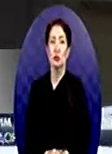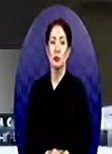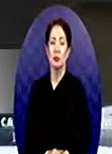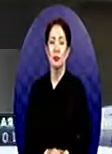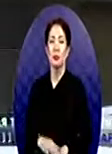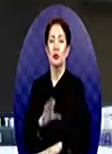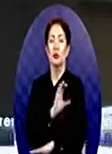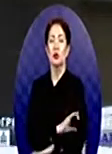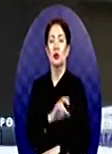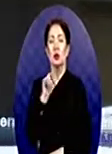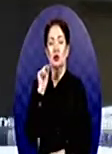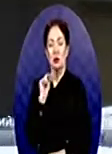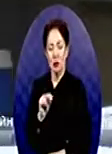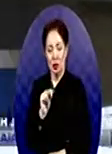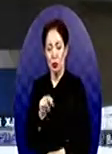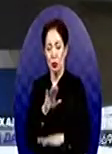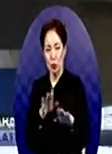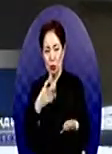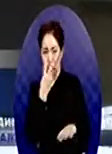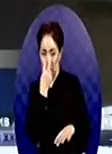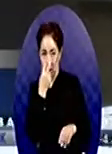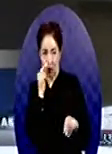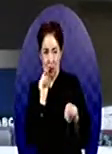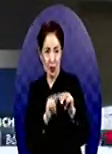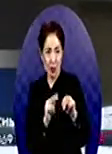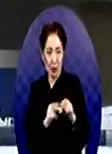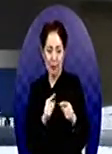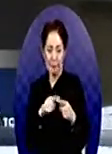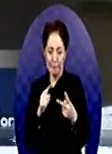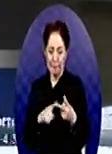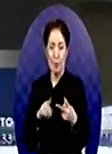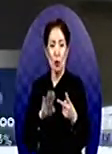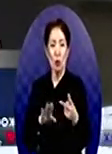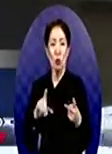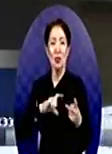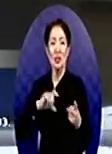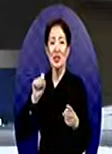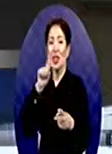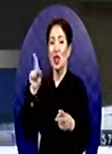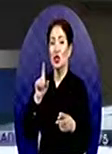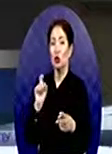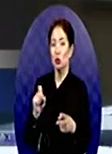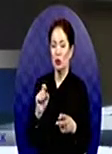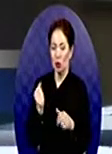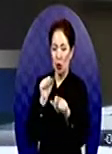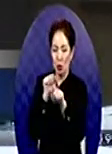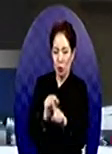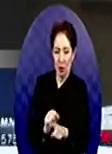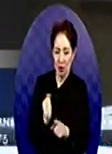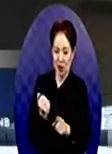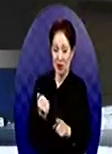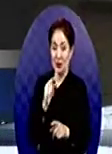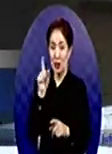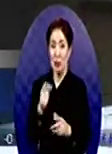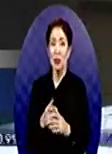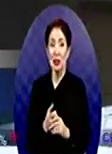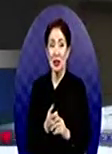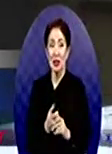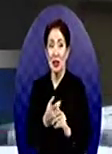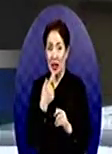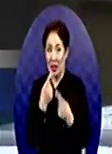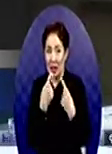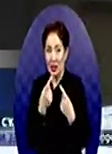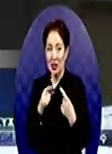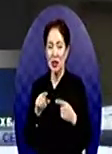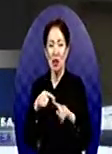чанар, хүүхдийн хараа хяналт, бид нар цаашлаад нөгөө хүүхдийн эрхийн асуудал ярьдаг, хүчирхийлэл дүртэх асуудал ярьдаг, гэмтэргийн